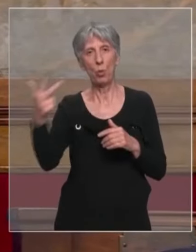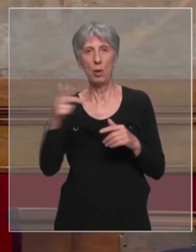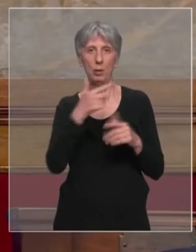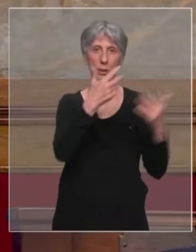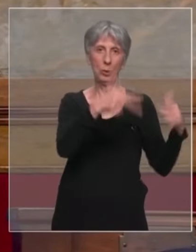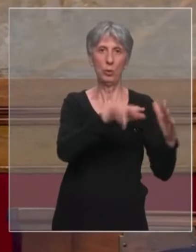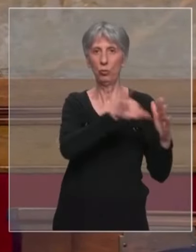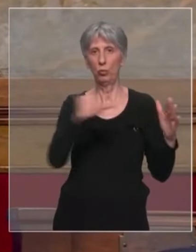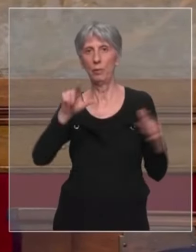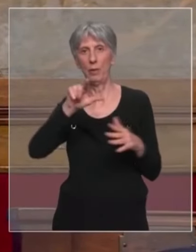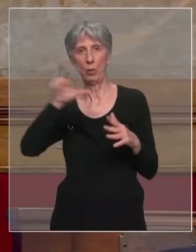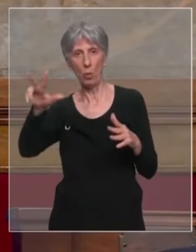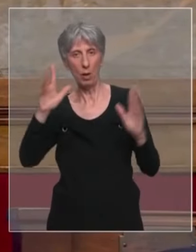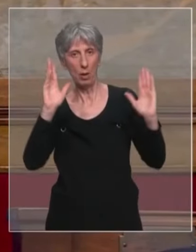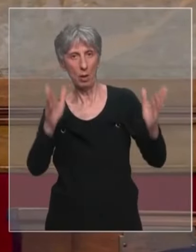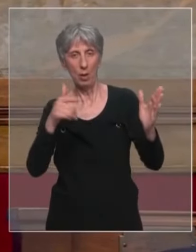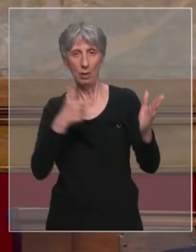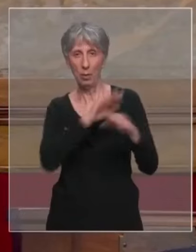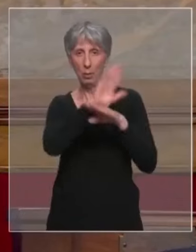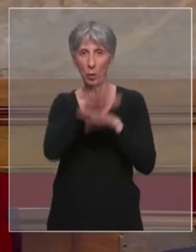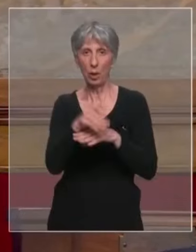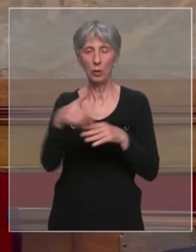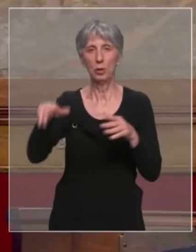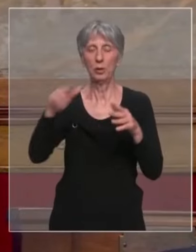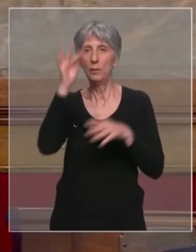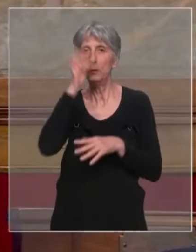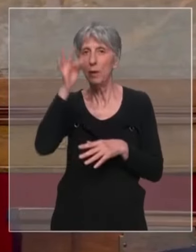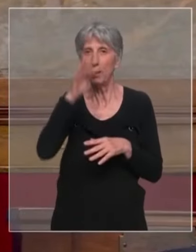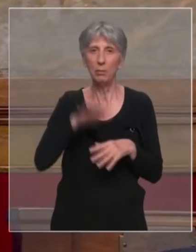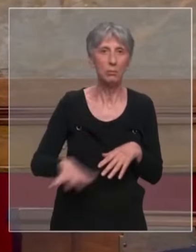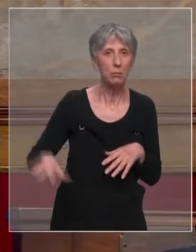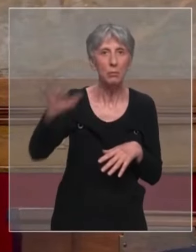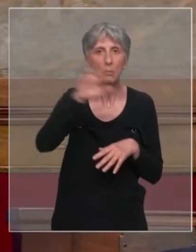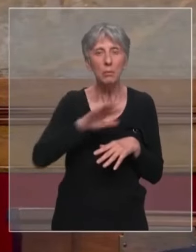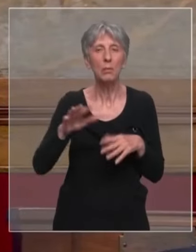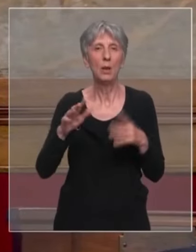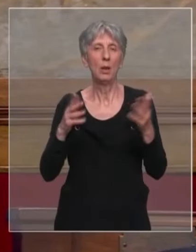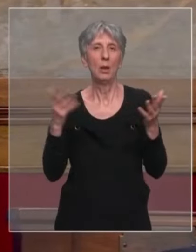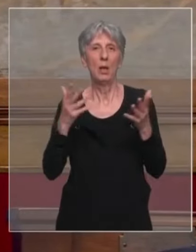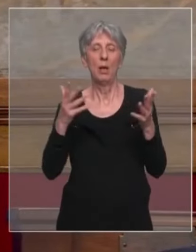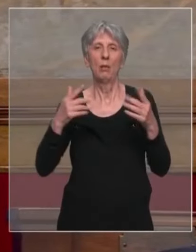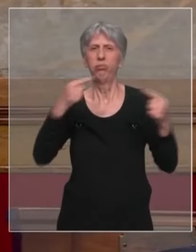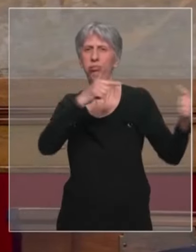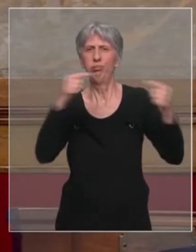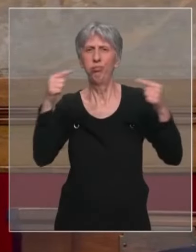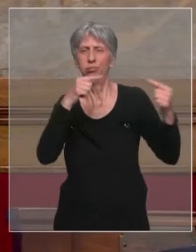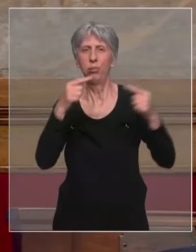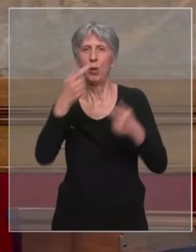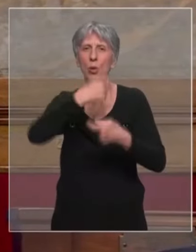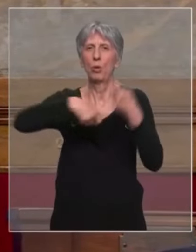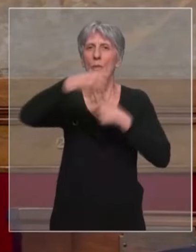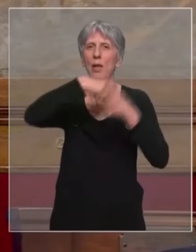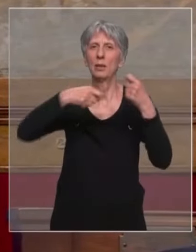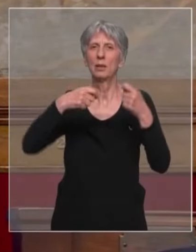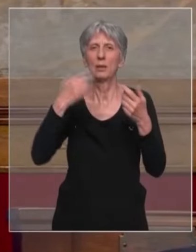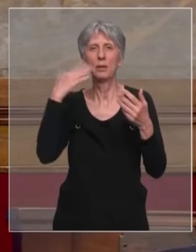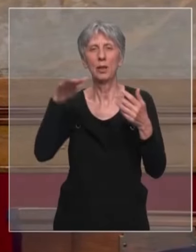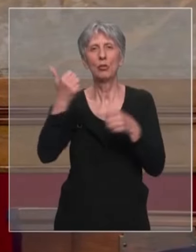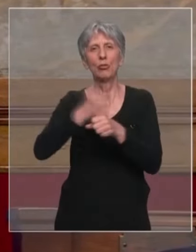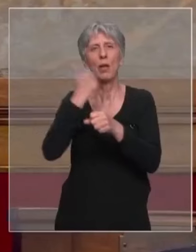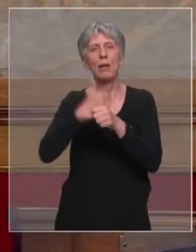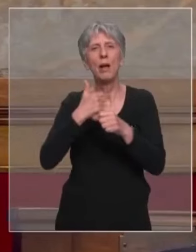2023, protègent quant à elles les exploitations agricoles des effets du bras de fer commercial qui oppose chaque année